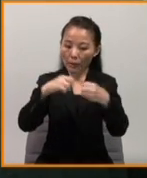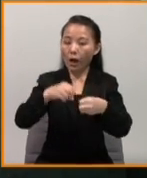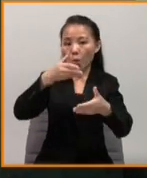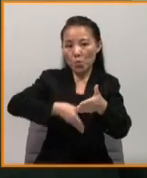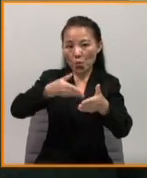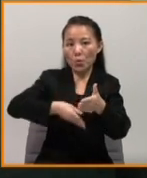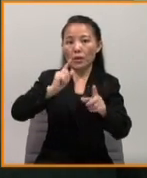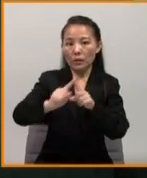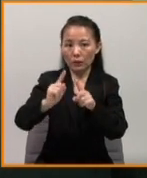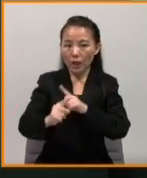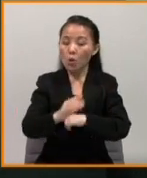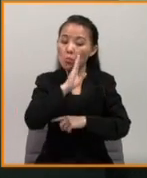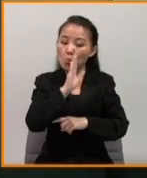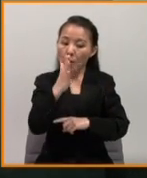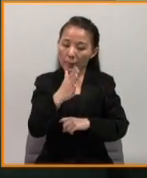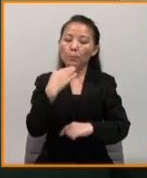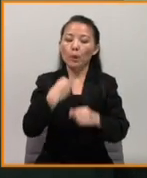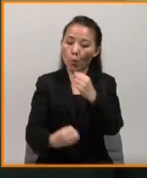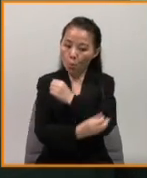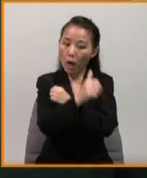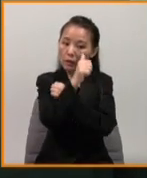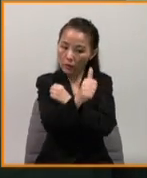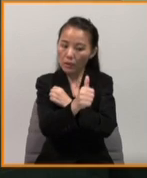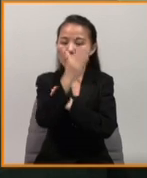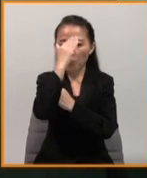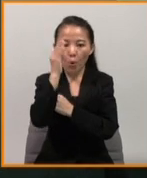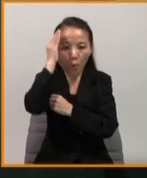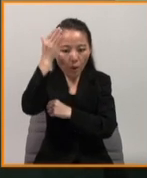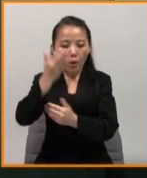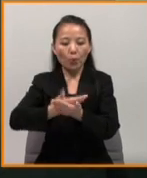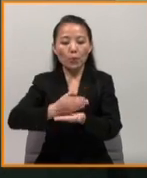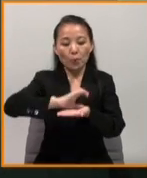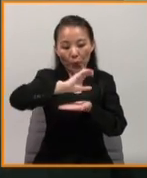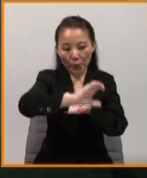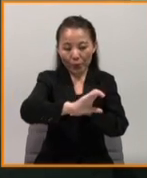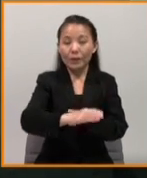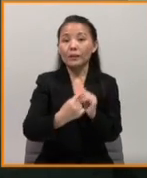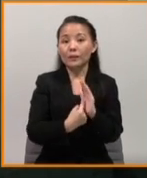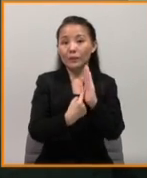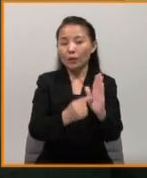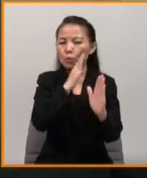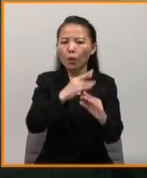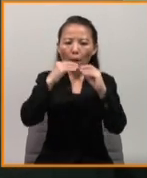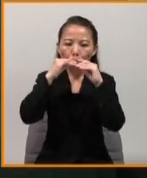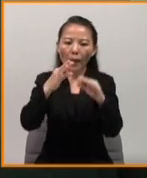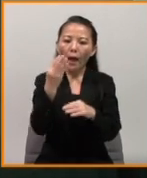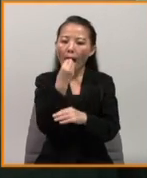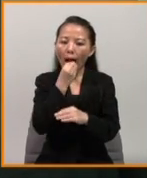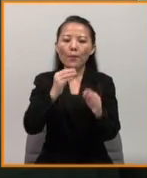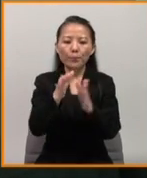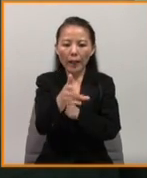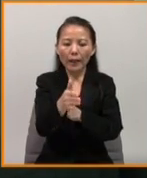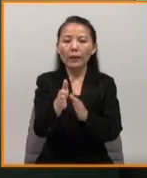างไม่ว่า infrastructure ที่ยังไม่มีเนี่ยเป็นโอกาสทางธุรกิจทั้งนั้นนะฮะอย่างเช่นสมมติว่าคุณมองว่าทำไมอาหารทะเลเขาถึงไม่สามารถจะขยับ